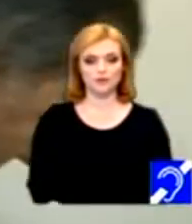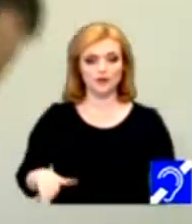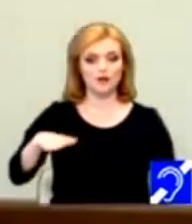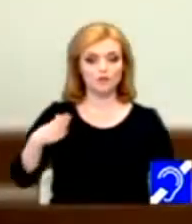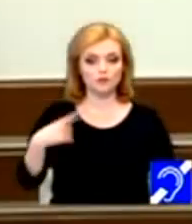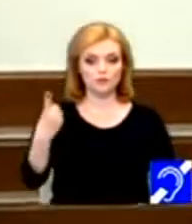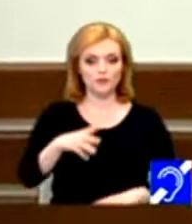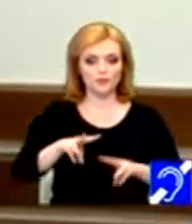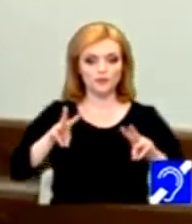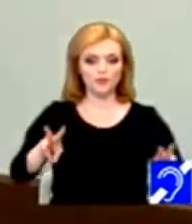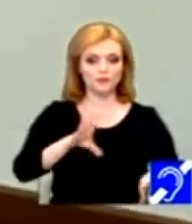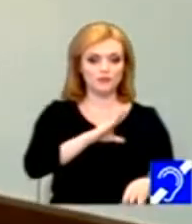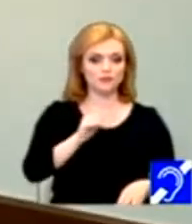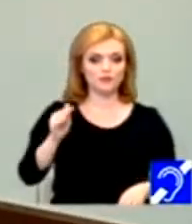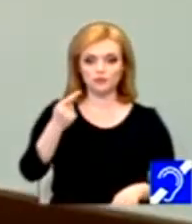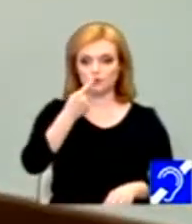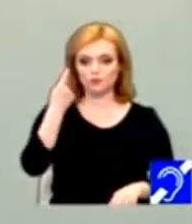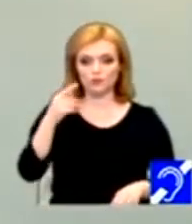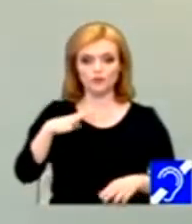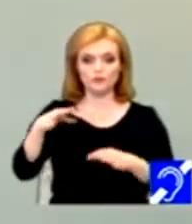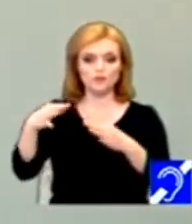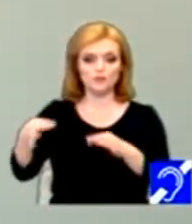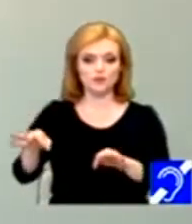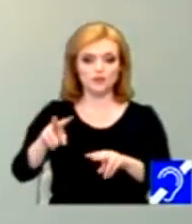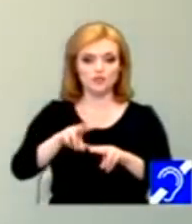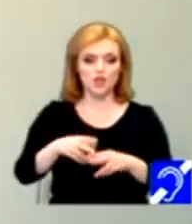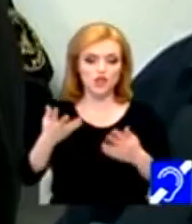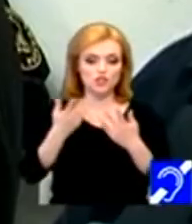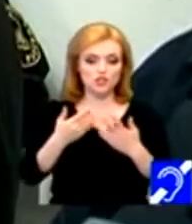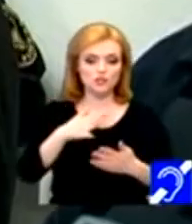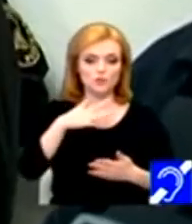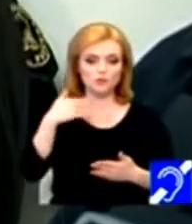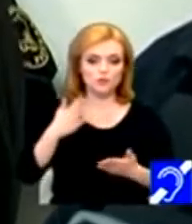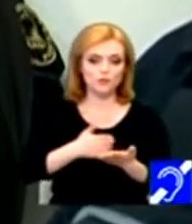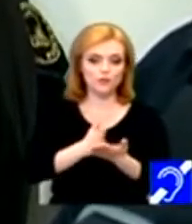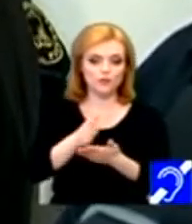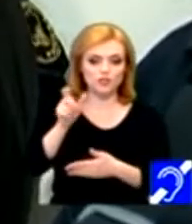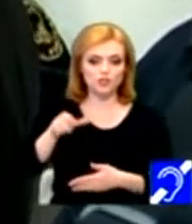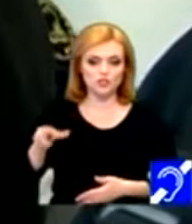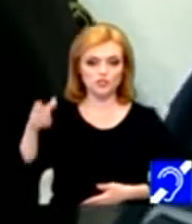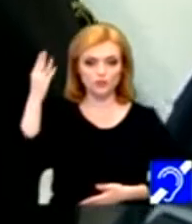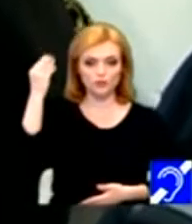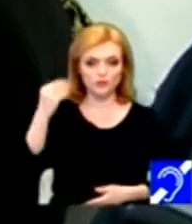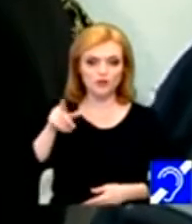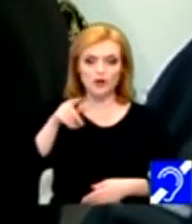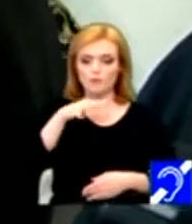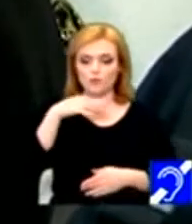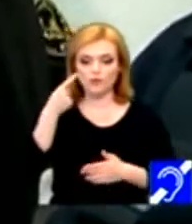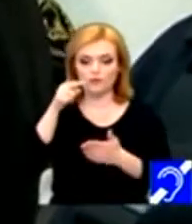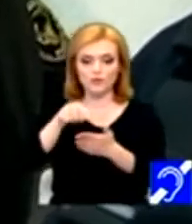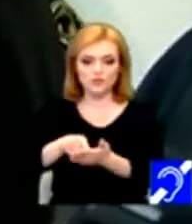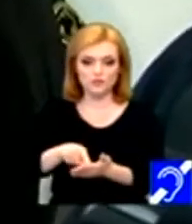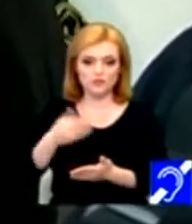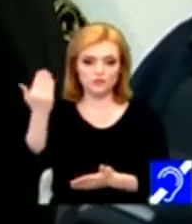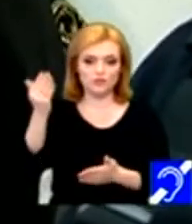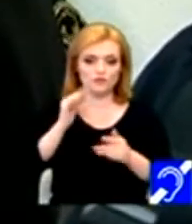Fostul premier Vlad Filat, proaspăt eliberat din penitenciar, crede că mulți politicieni din Republica Moldova își fac capital politic pe seama lui.